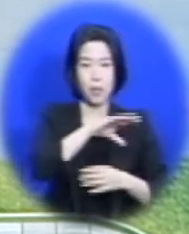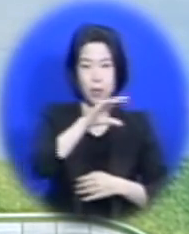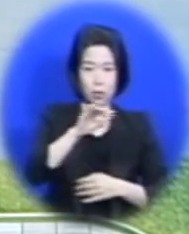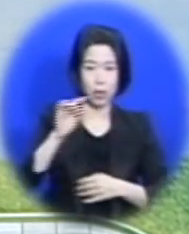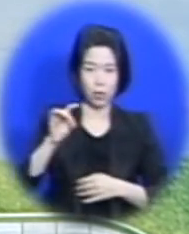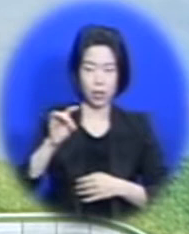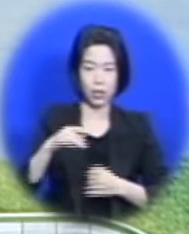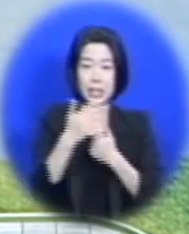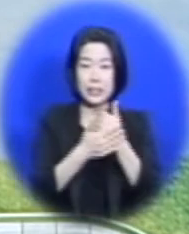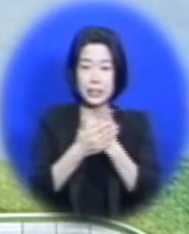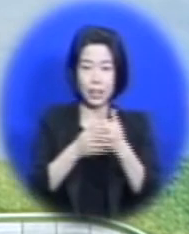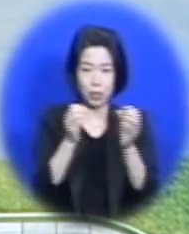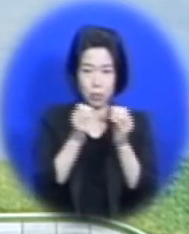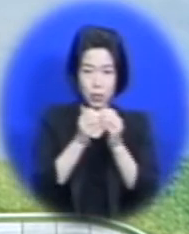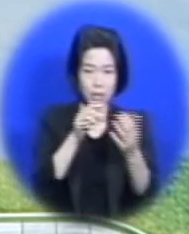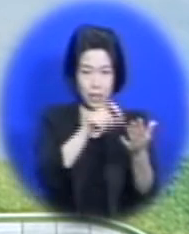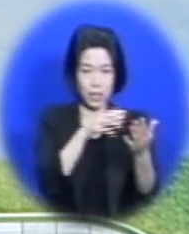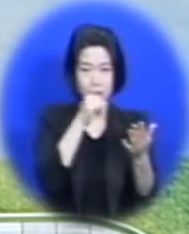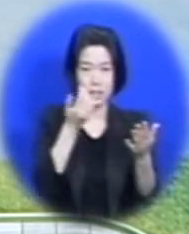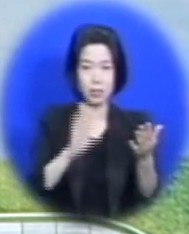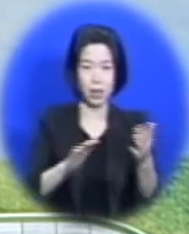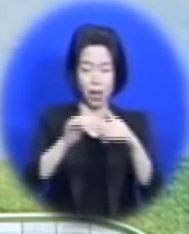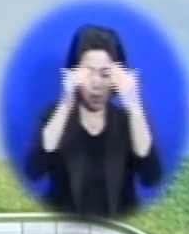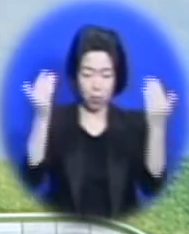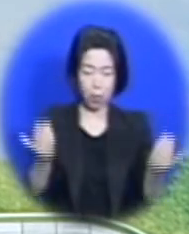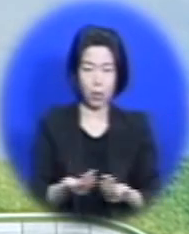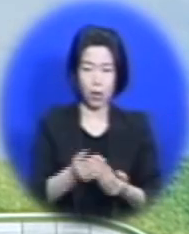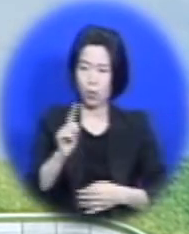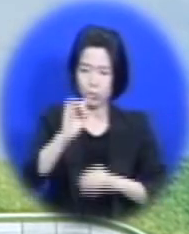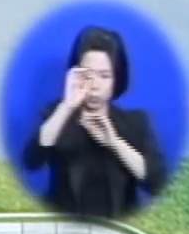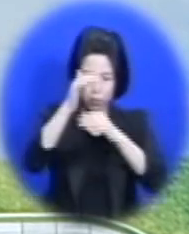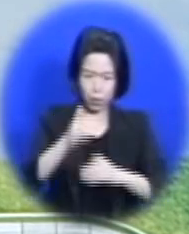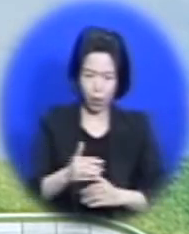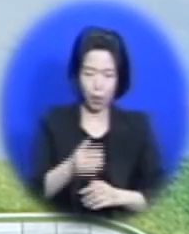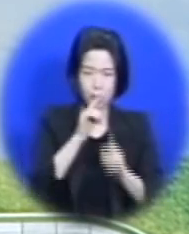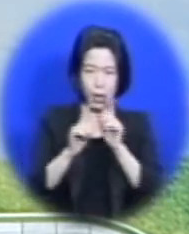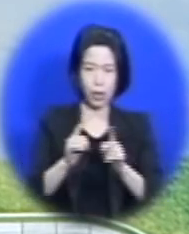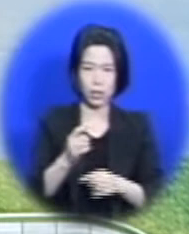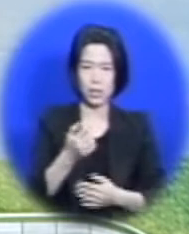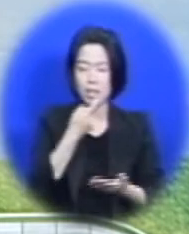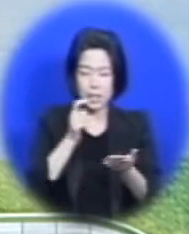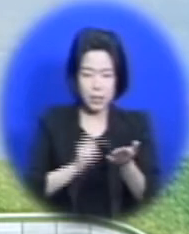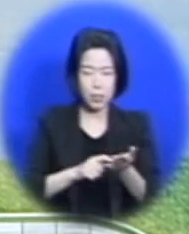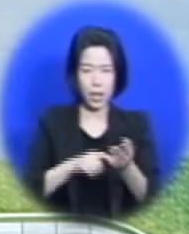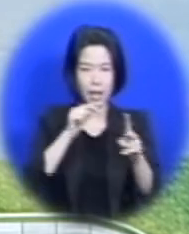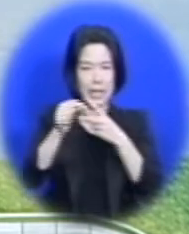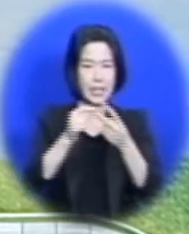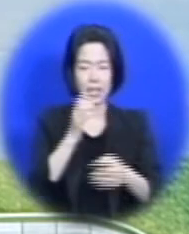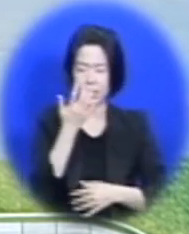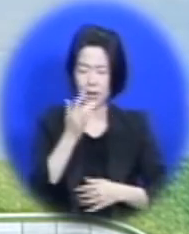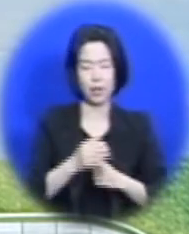군데군데는 아주 은혜로운 구절이 나오는 것 같긴 한데 전체적으로 무슨 내용을 말씀하는 건지를 쉽게 파악하기가